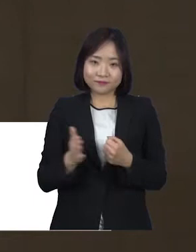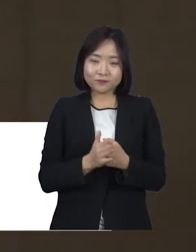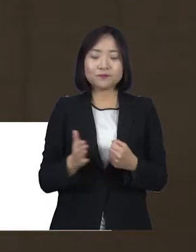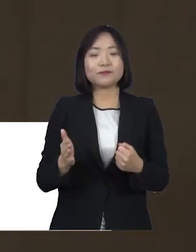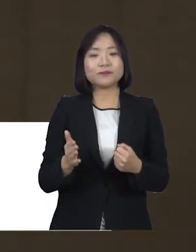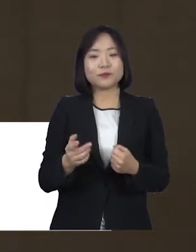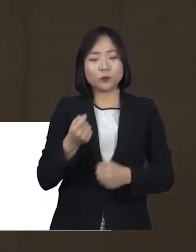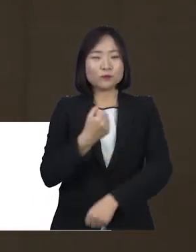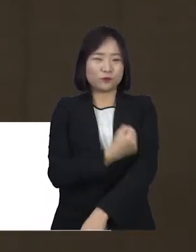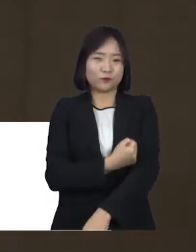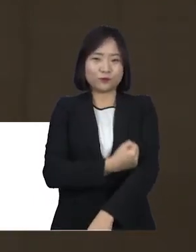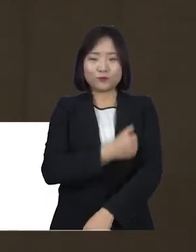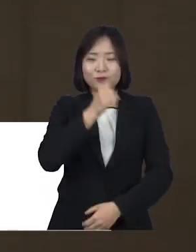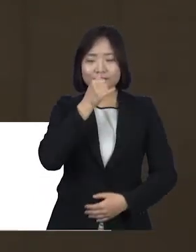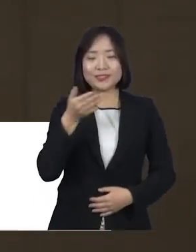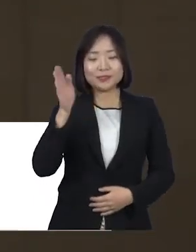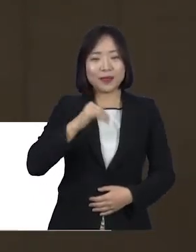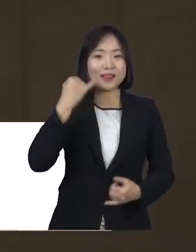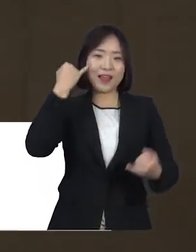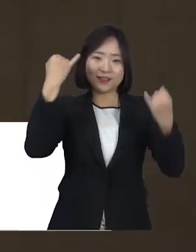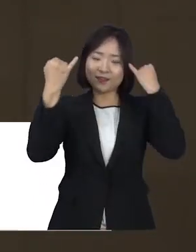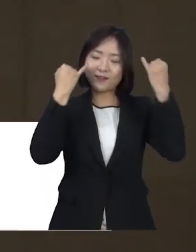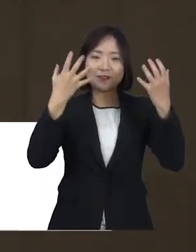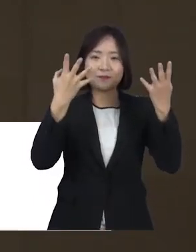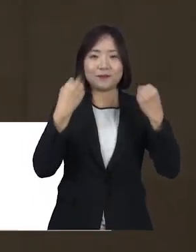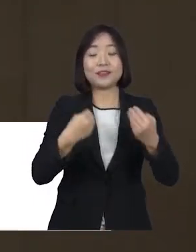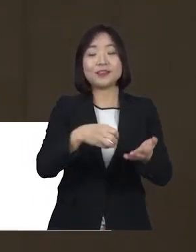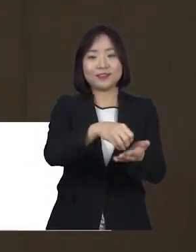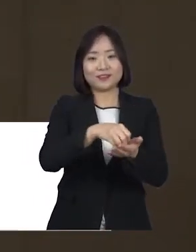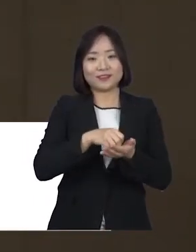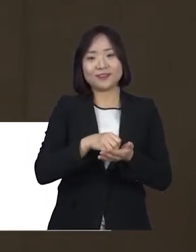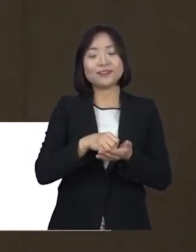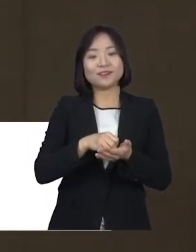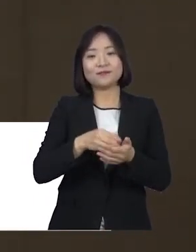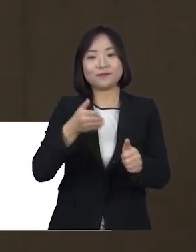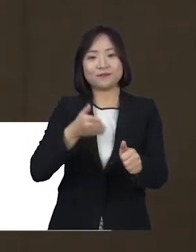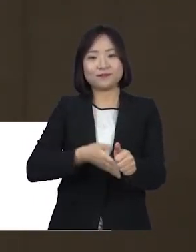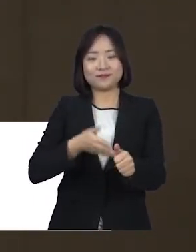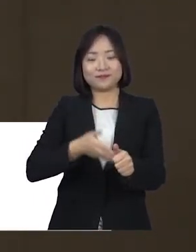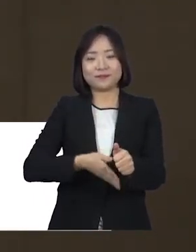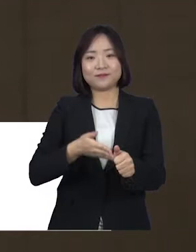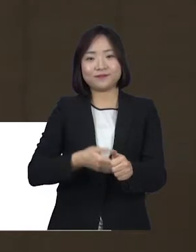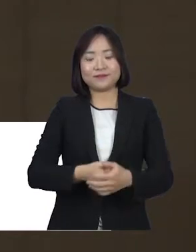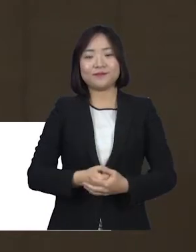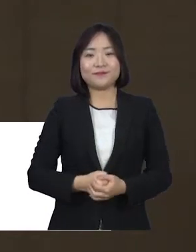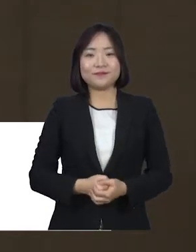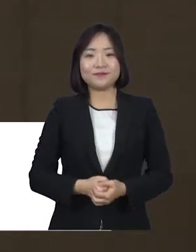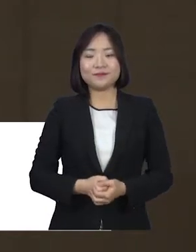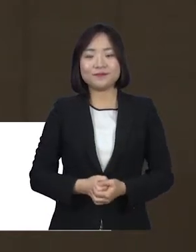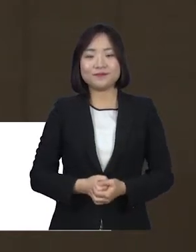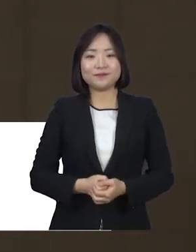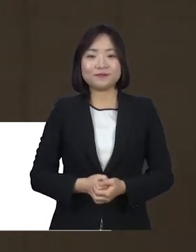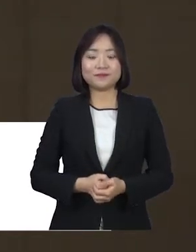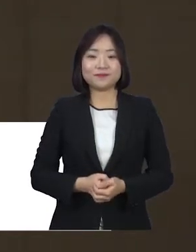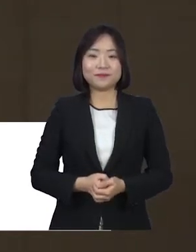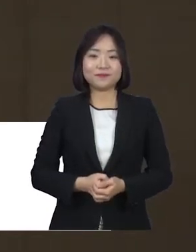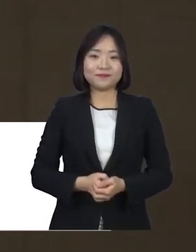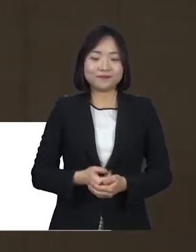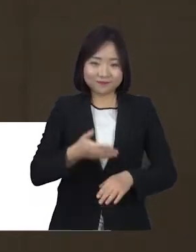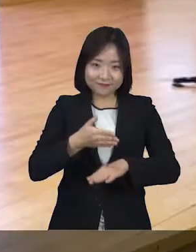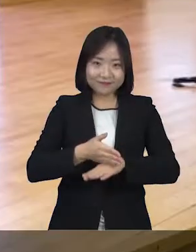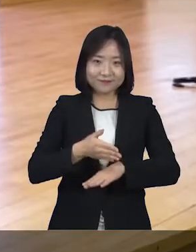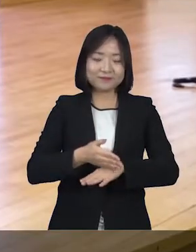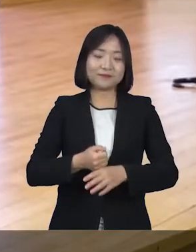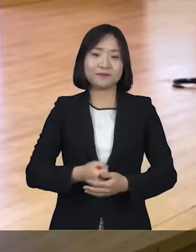좀 수고스럽지만 그런 아이디어들을 좀 이번에 그만 끝나고 나가실 때 많이 제안해 주셨으면